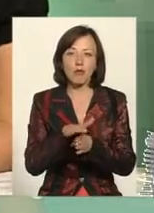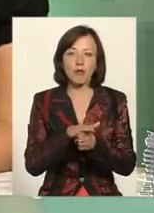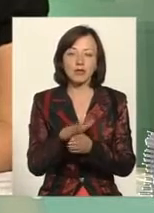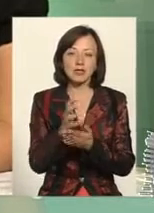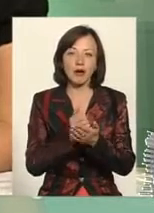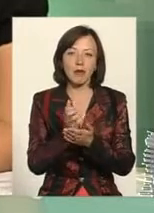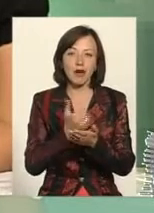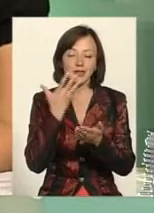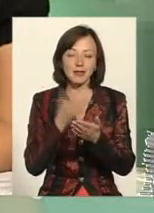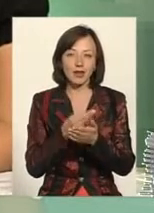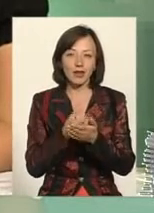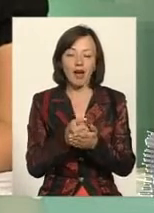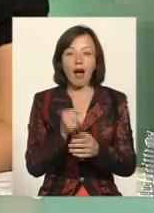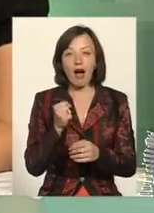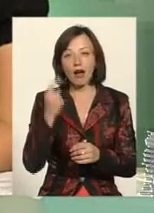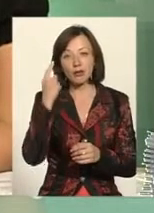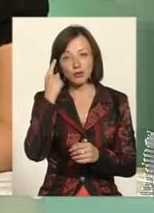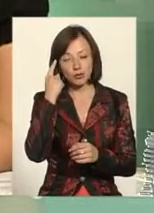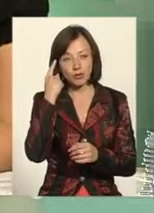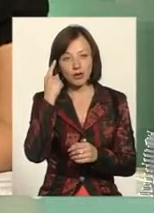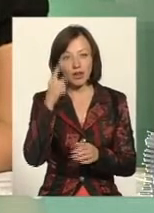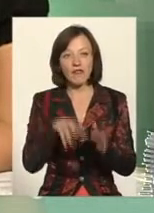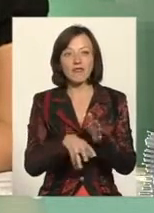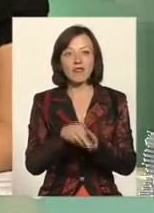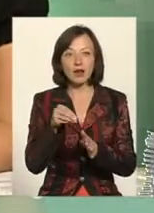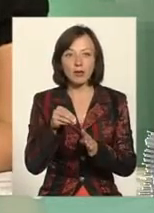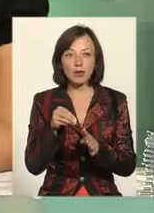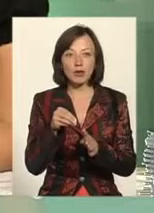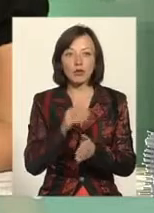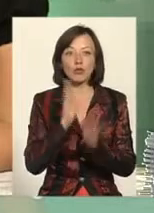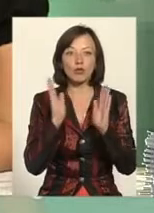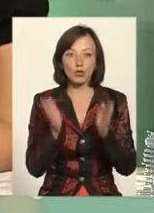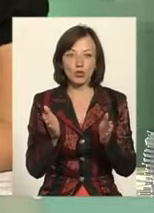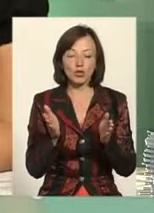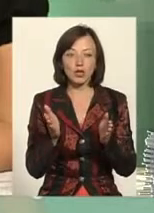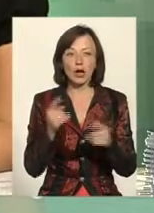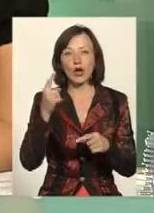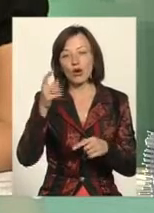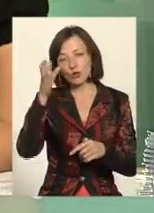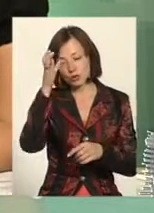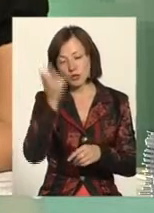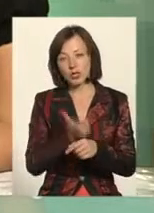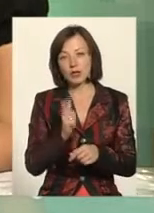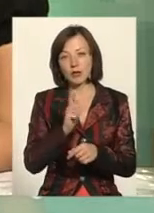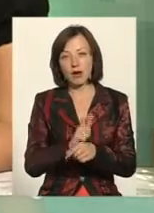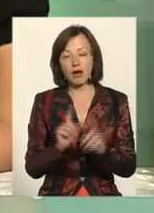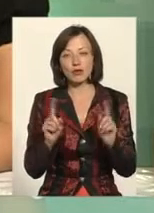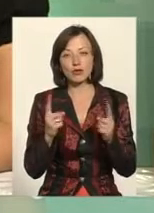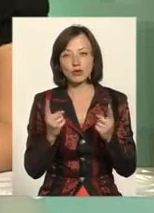свої складає. А я думаю, вибори будуть вже розумніші набагато, тому